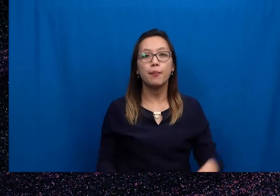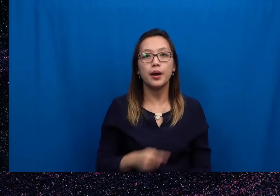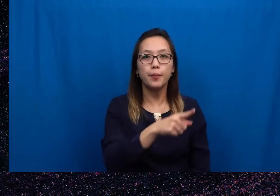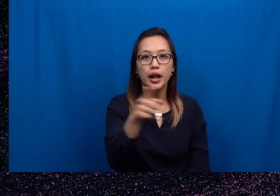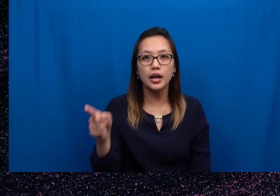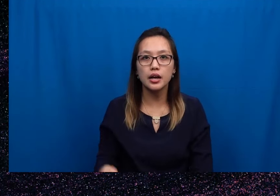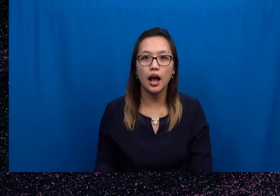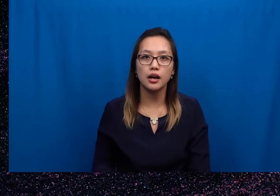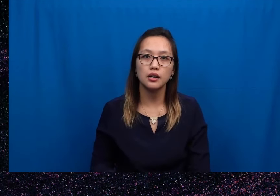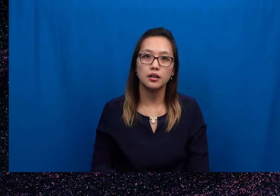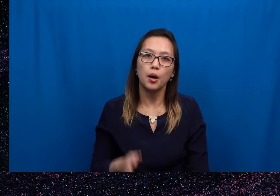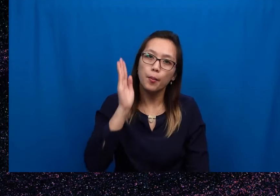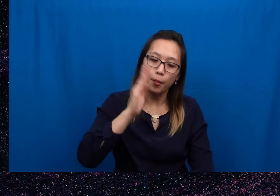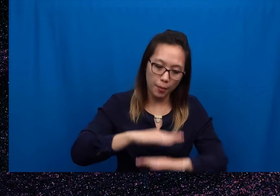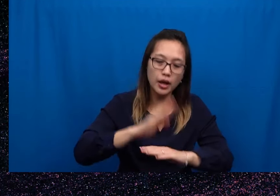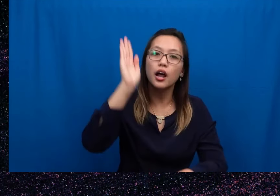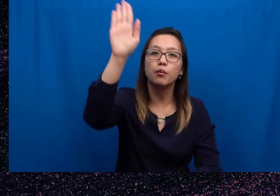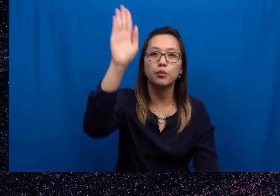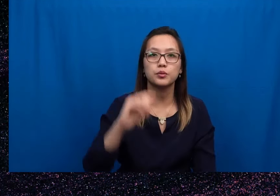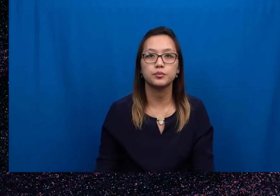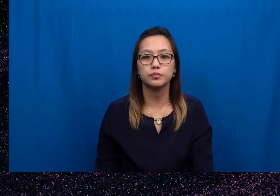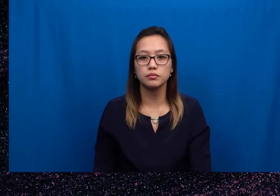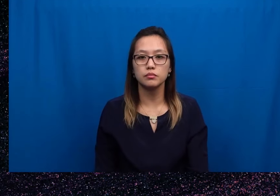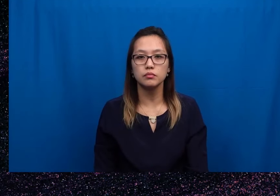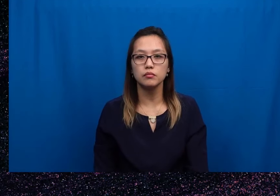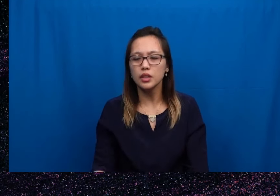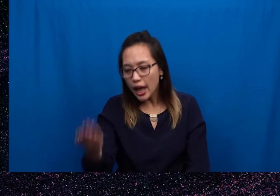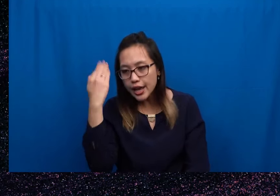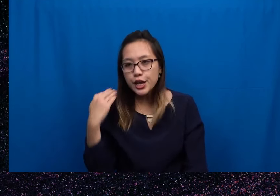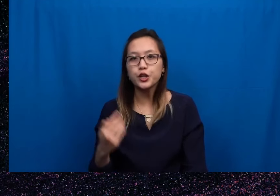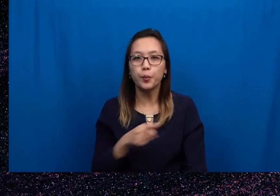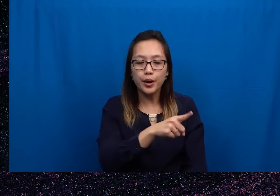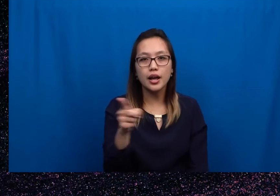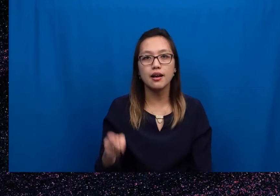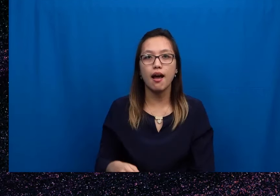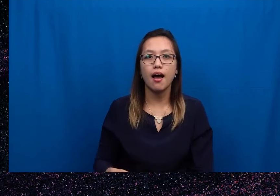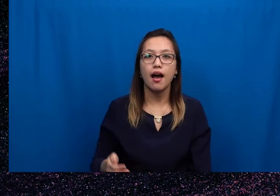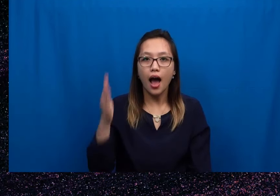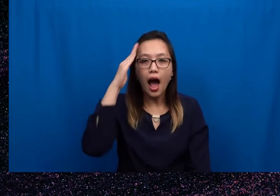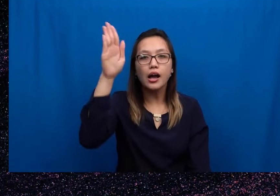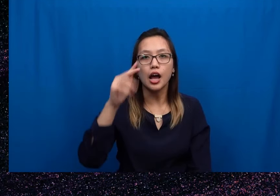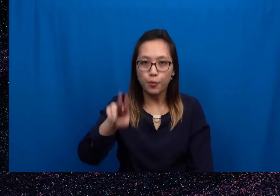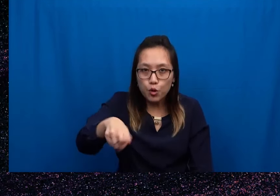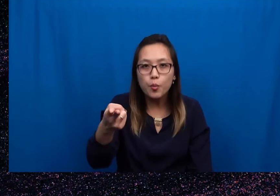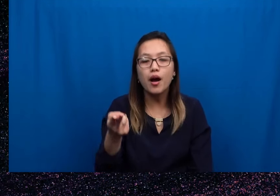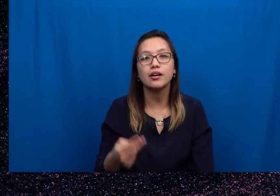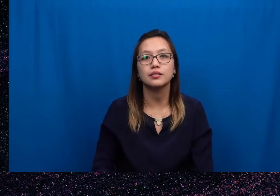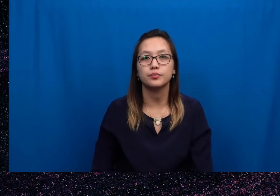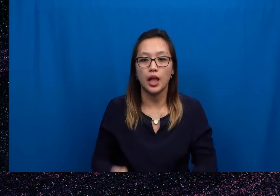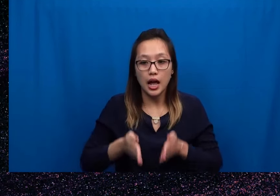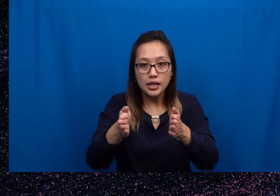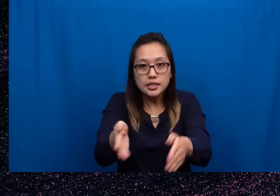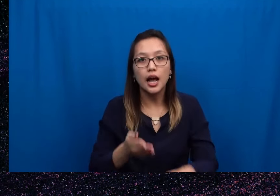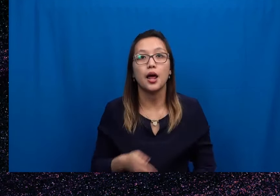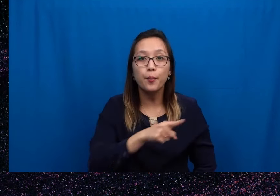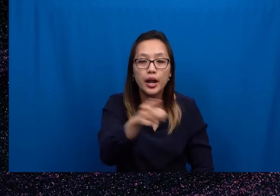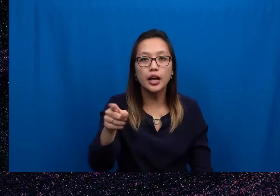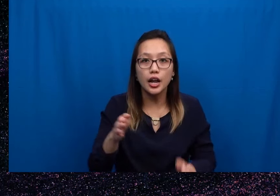kebangkitan Kristus, maka hidup mereka diubahkan. Jalan mereka